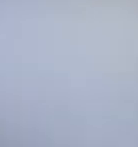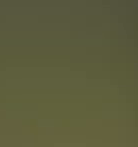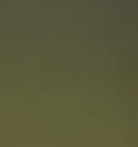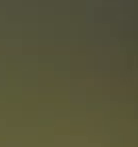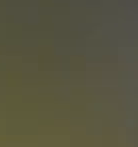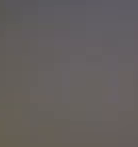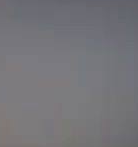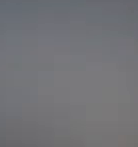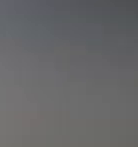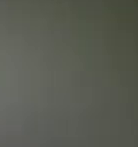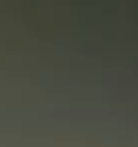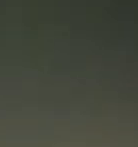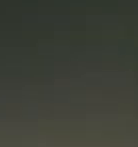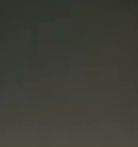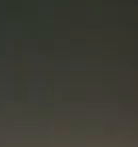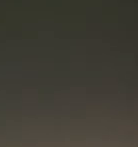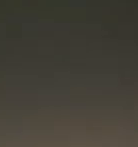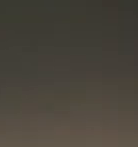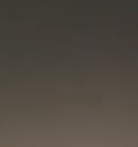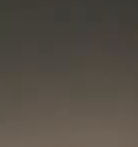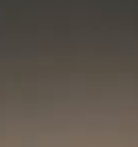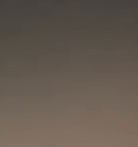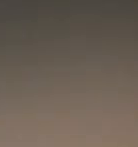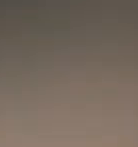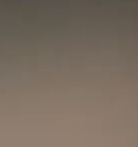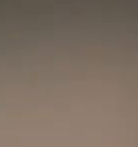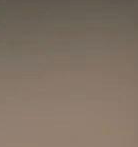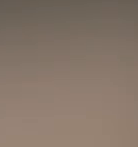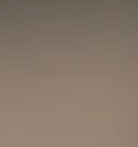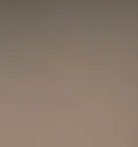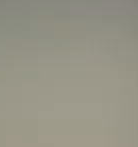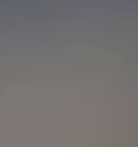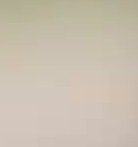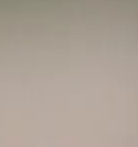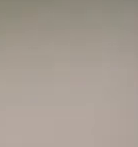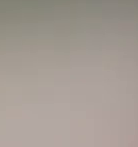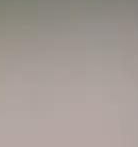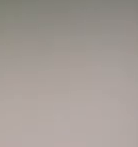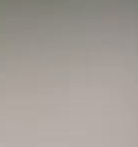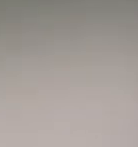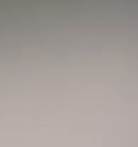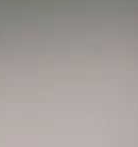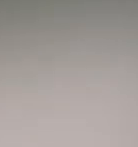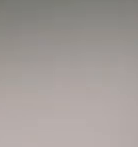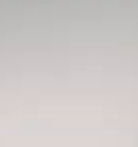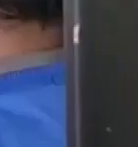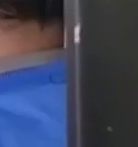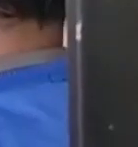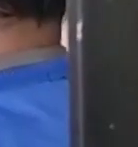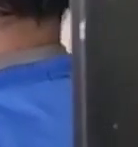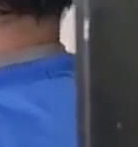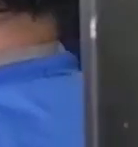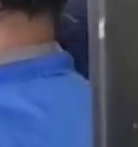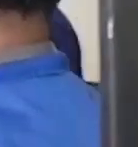dari arah Jakarta menuju Solo ini tiba-tiba oleng lalu menabrak pembatas tol dan masuk ke parit. Akibatnya 7